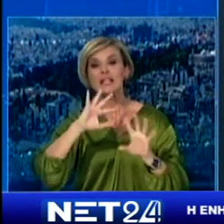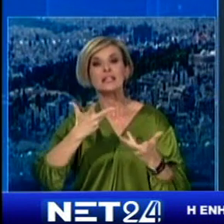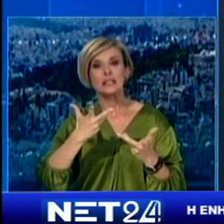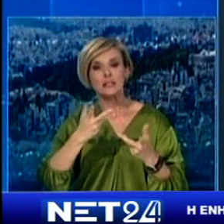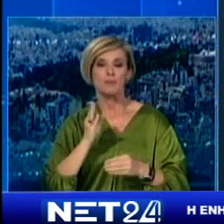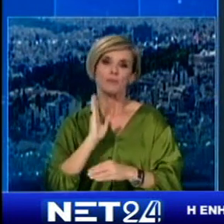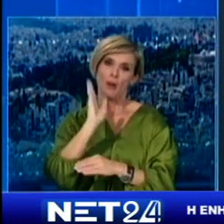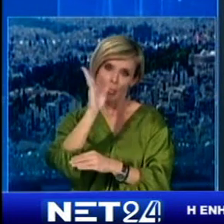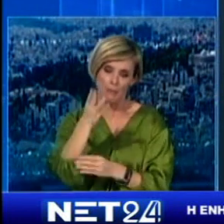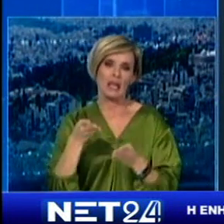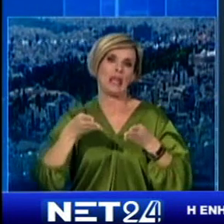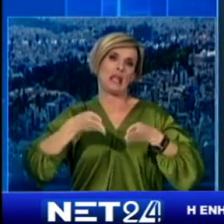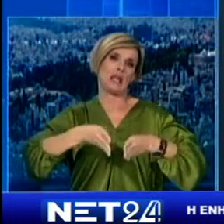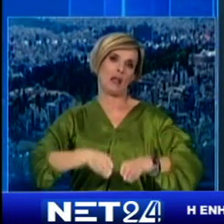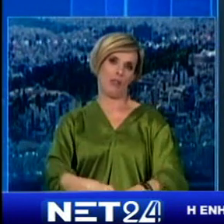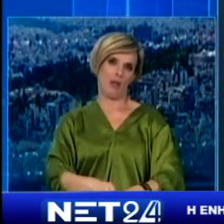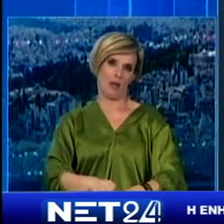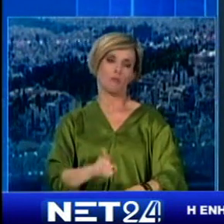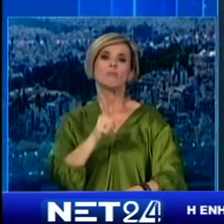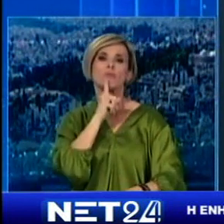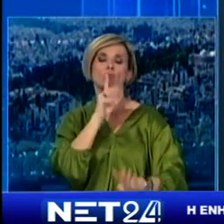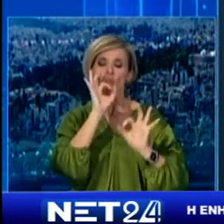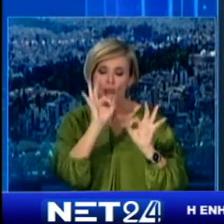τους όρους που προβλέπει ο νόμος.